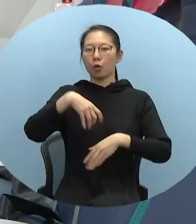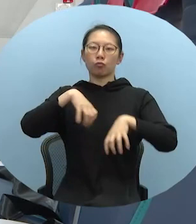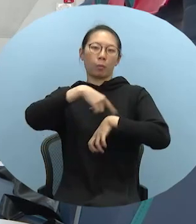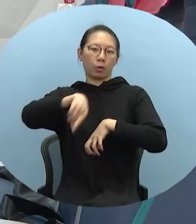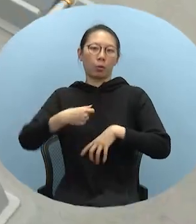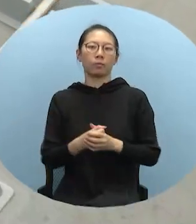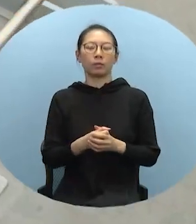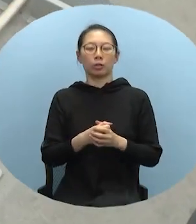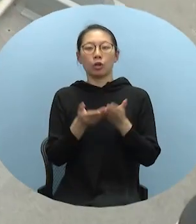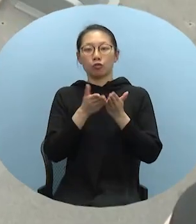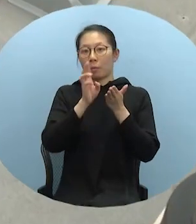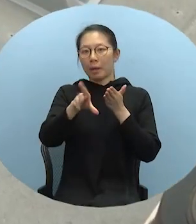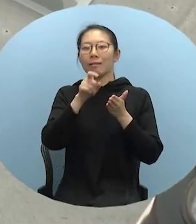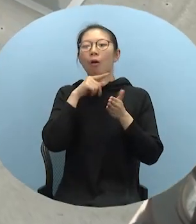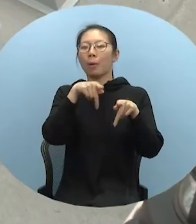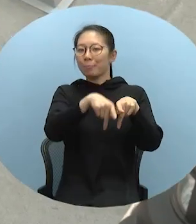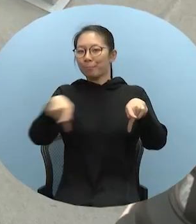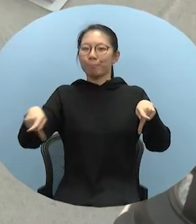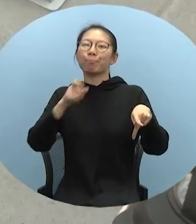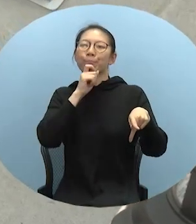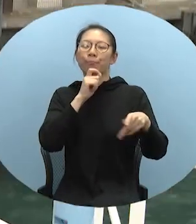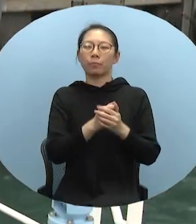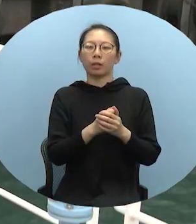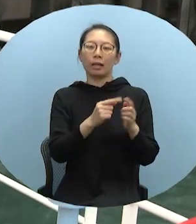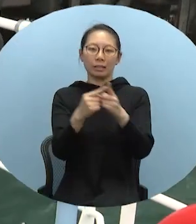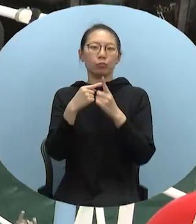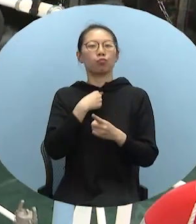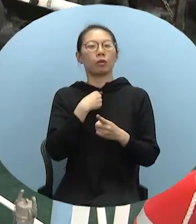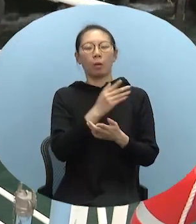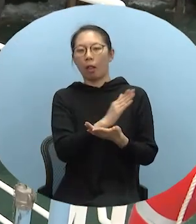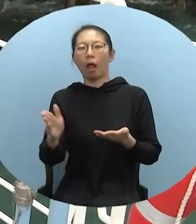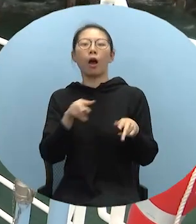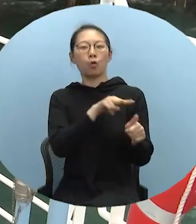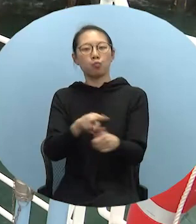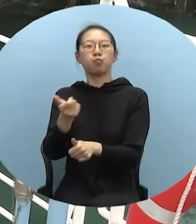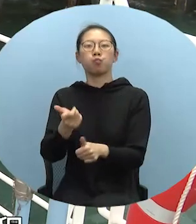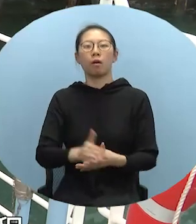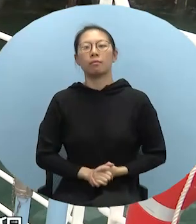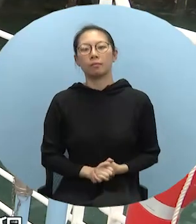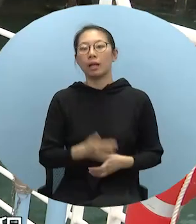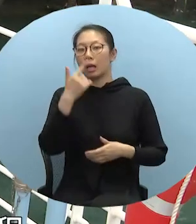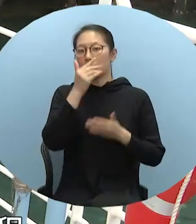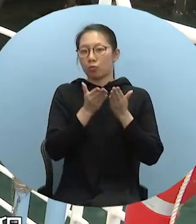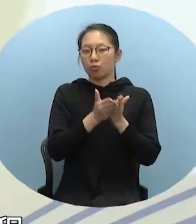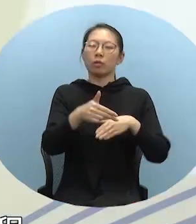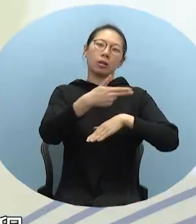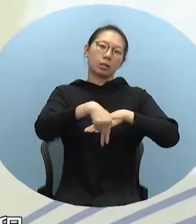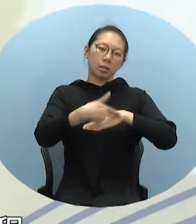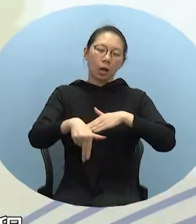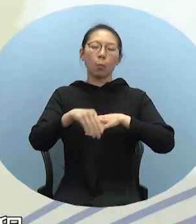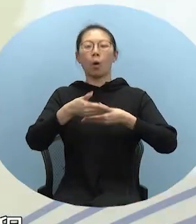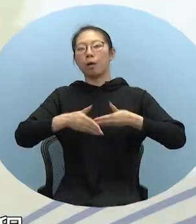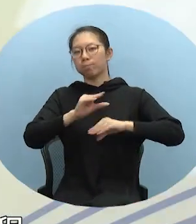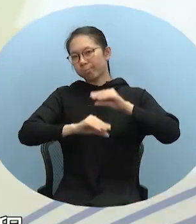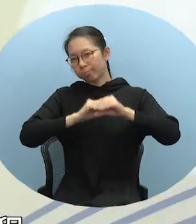区，船尾亦都有单车架，照顾唔同乘客嘅需要。 新船无论喺设计同